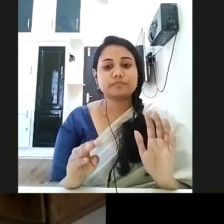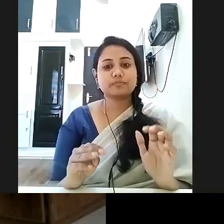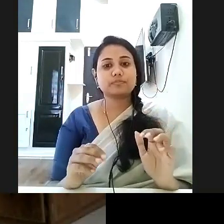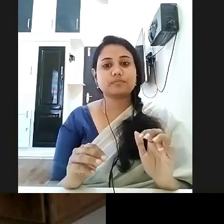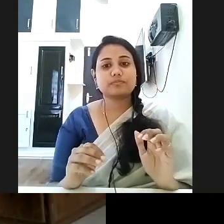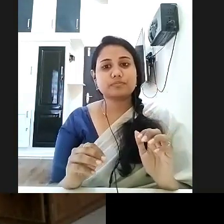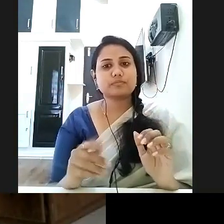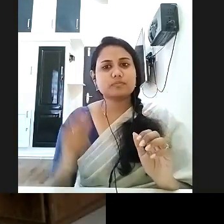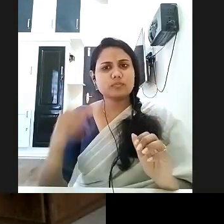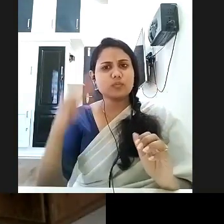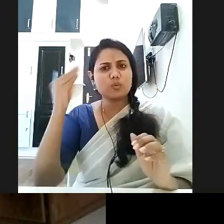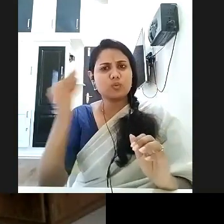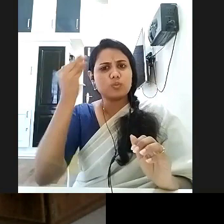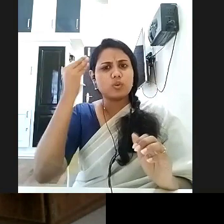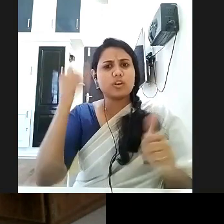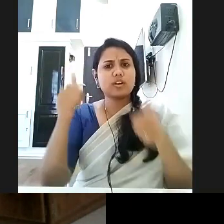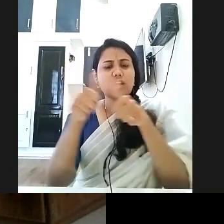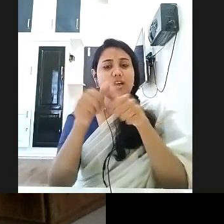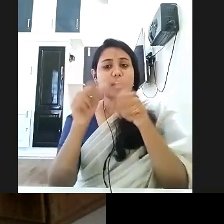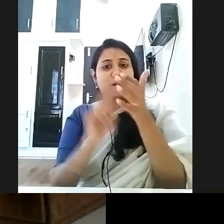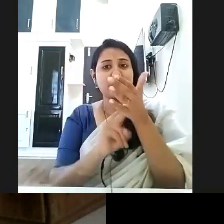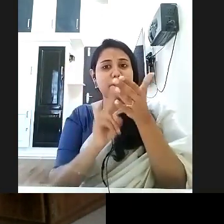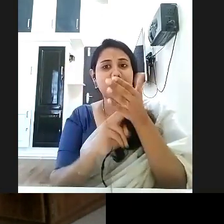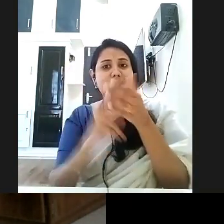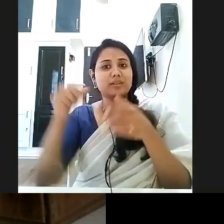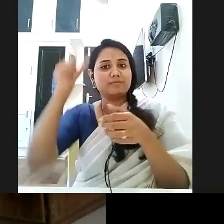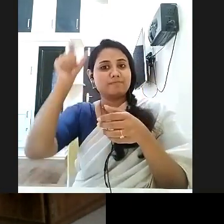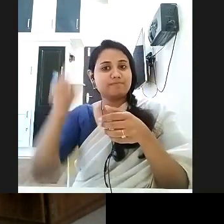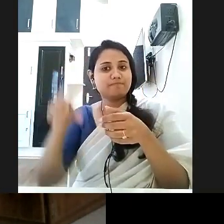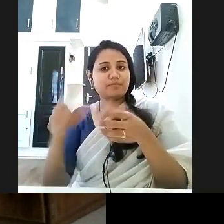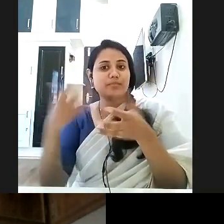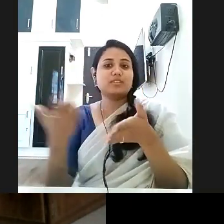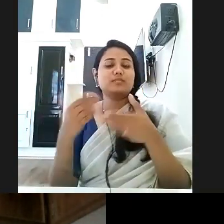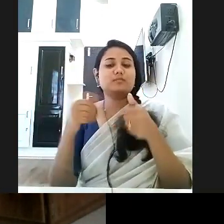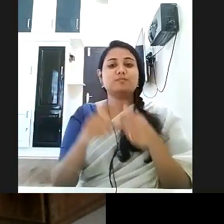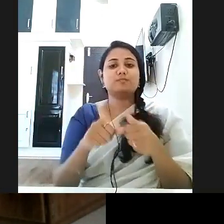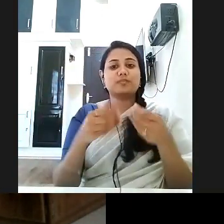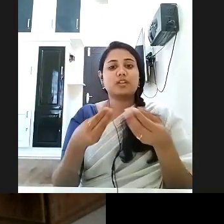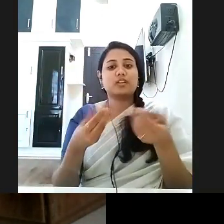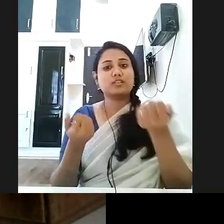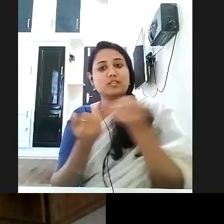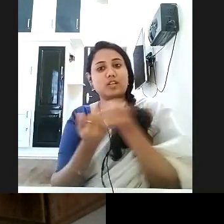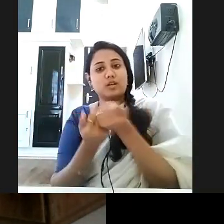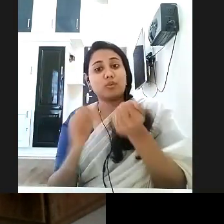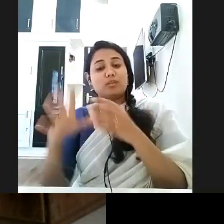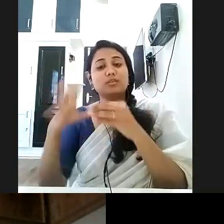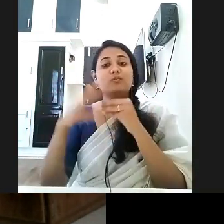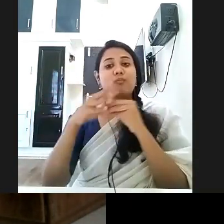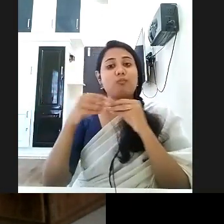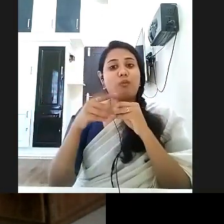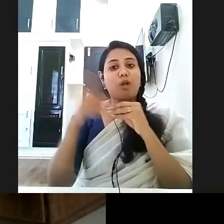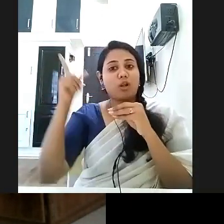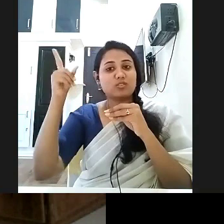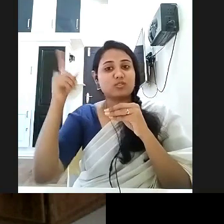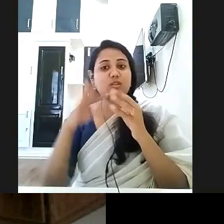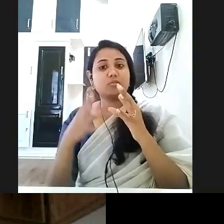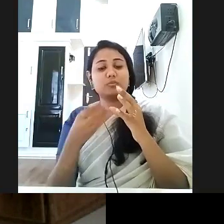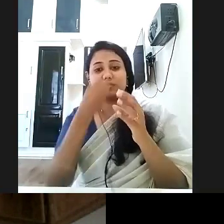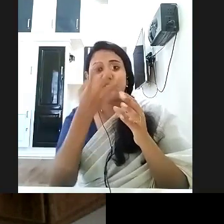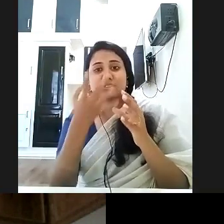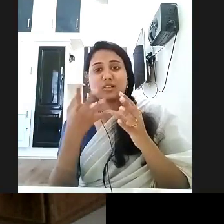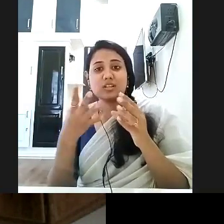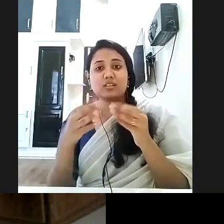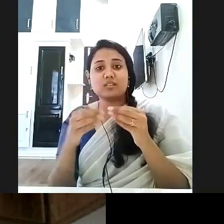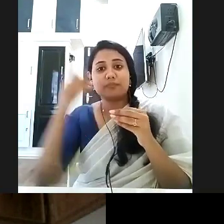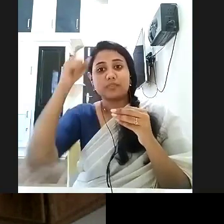കൂടുതൽ ആൻഡ് മാഡം വളരെ കാര്യമായിട്ട് സപ്പോർട്ട് ചെയ്യുന്നുണ്ട്. അന്നേരം മാഡത്തിന് കുഴപ്പമെന്ന് വെച്ചാൽ മാഡം ബാംഗ്ലൂരാണ്. നമുക്ക് അന്നേരം ഈസി ആയിട്ട് ഇപ്പൊ മുമ്പേ തൃശ്ശൂരുള്ള